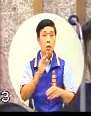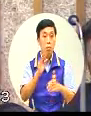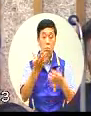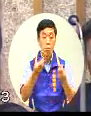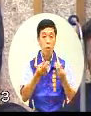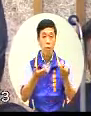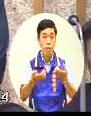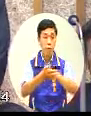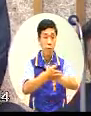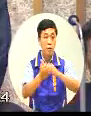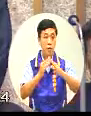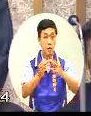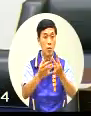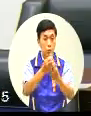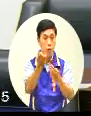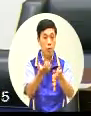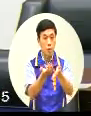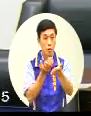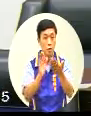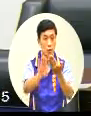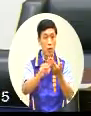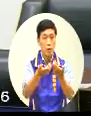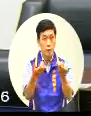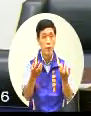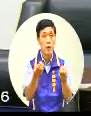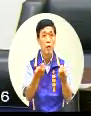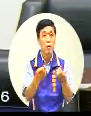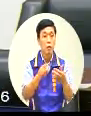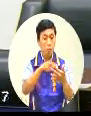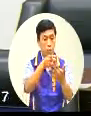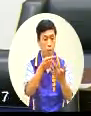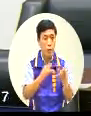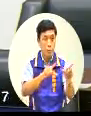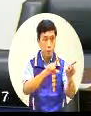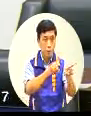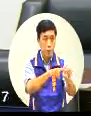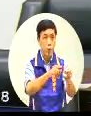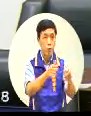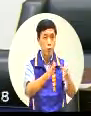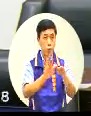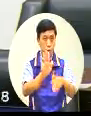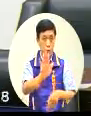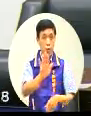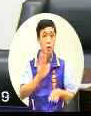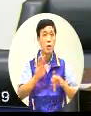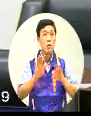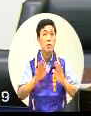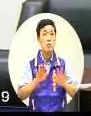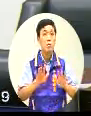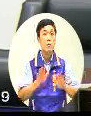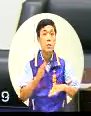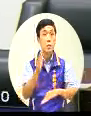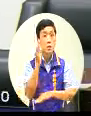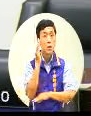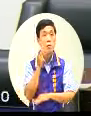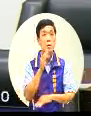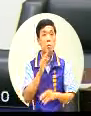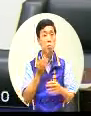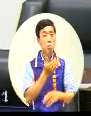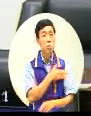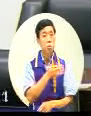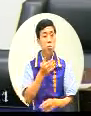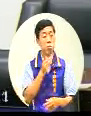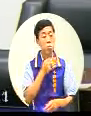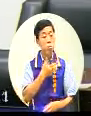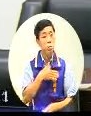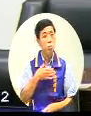续的嘛，哈。 对， 也就是说也是照这个顺位嘛，对不对？可是因为现在我们政府。不晓得是因为科批效应还是